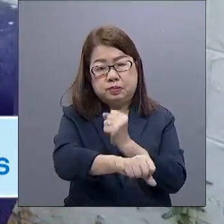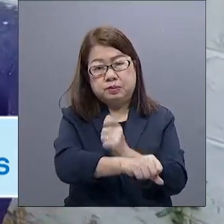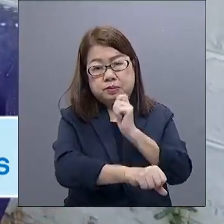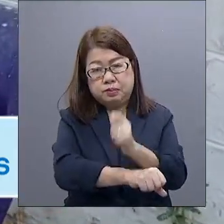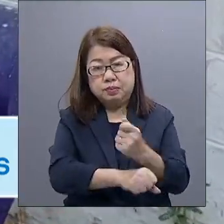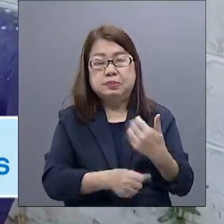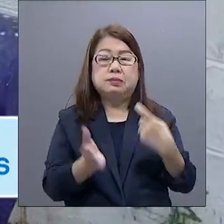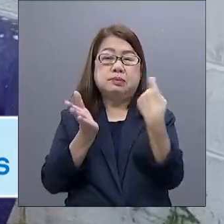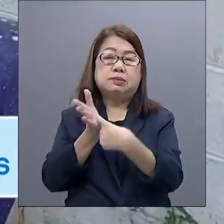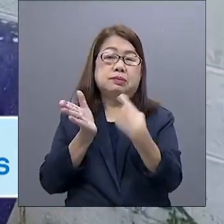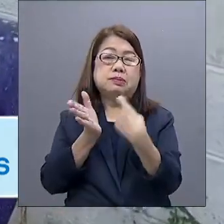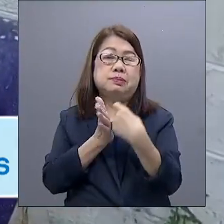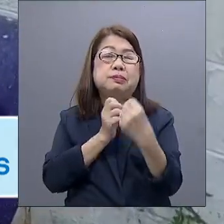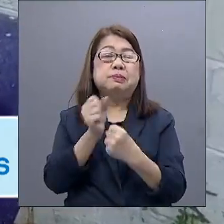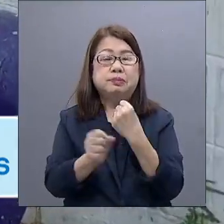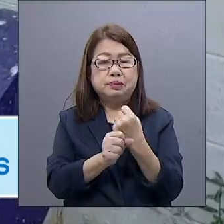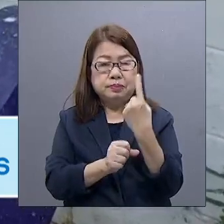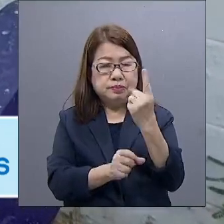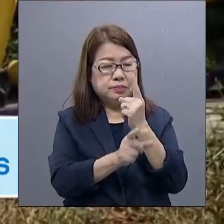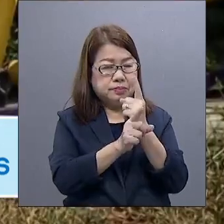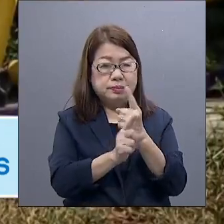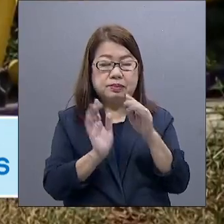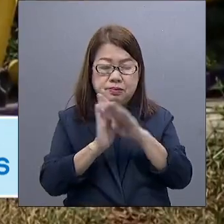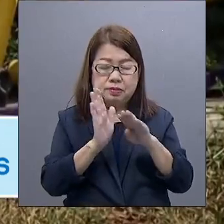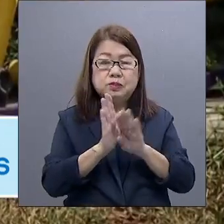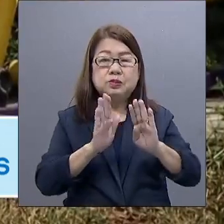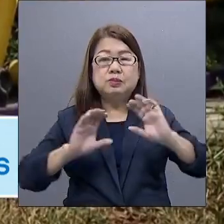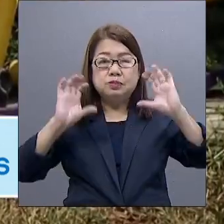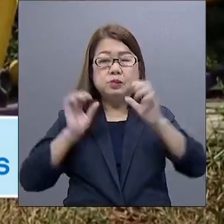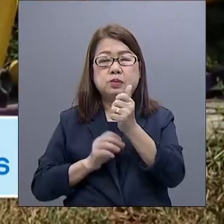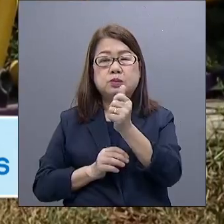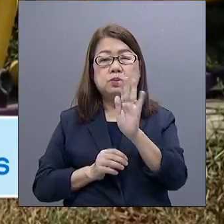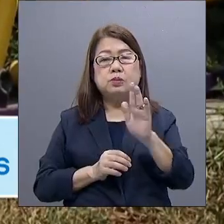ปีตามเงื่อนไขทางราชการคืทางออประตอรก็ยืนอยว่าประโงใส